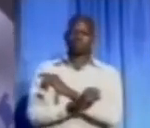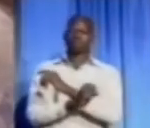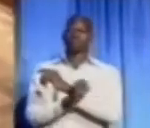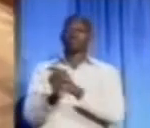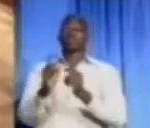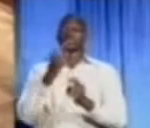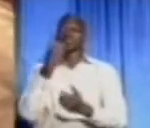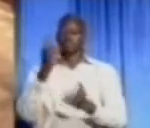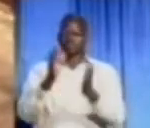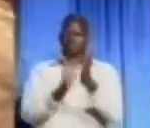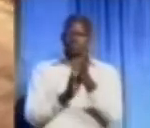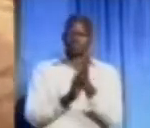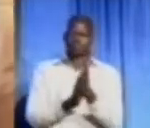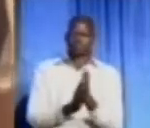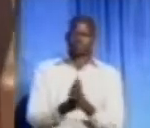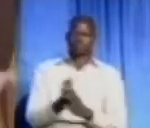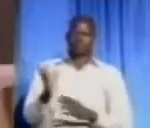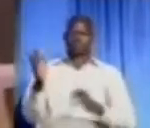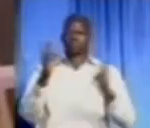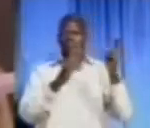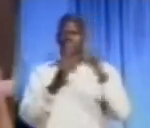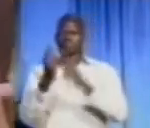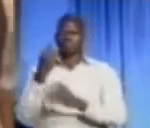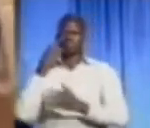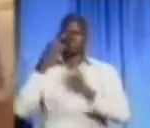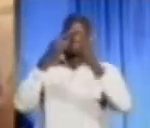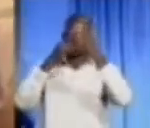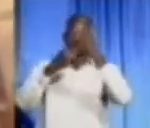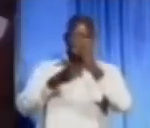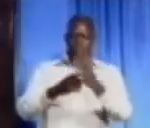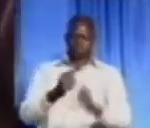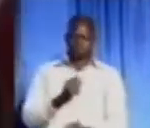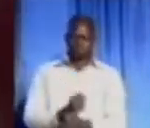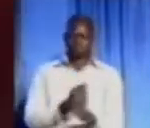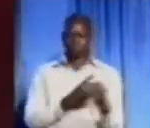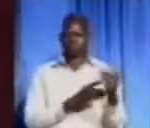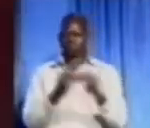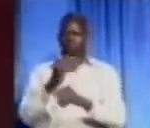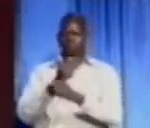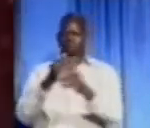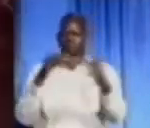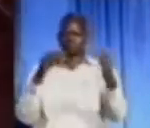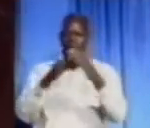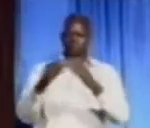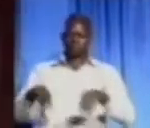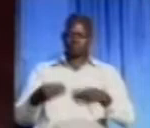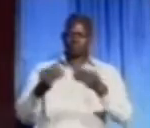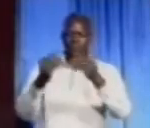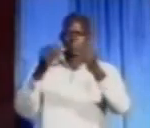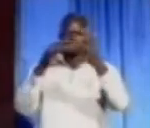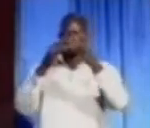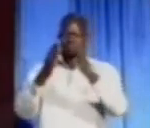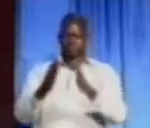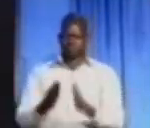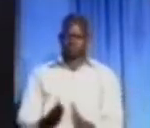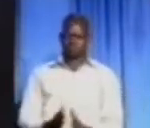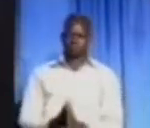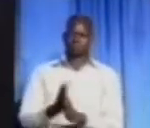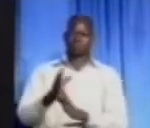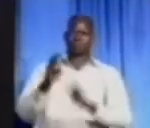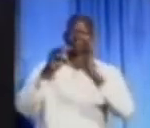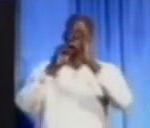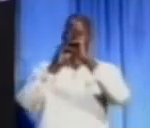une école, un réseau, une marque, cet atelier, durant les années d'études, a inculqué à ses étudiants, en sus des